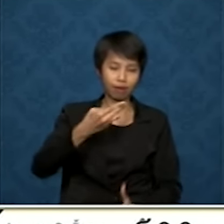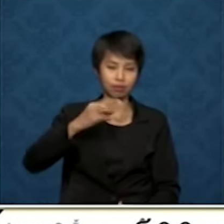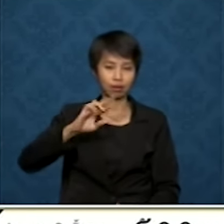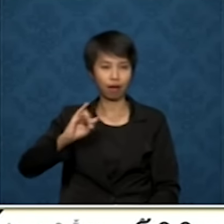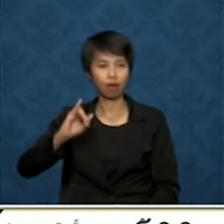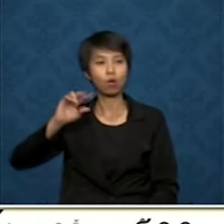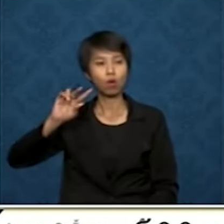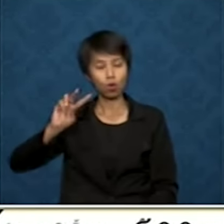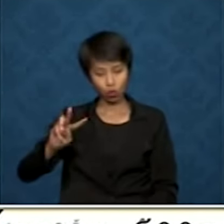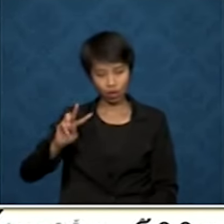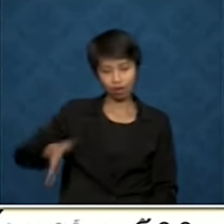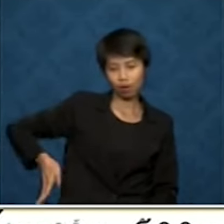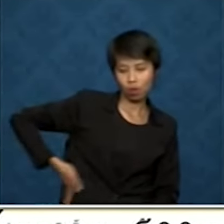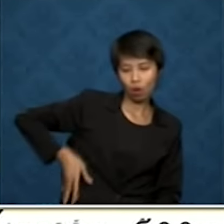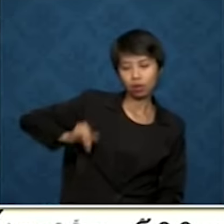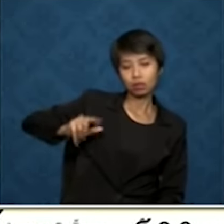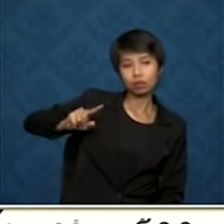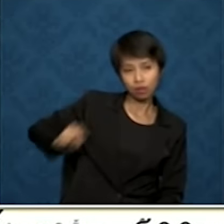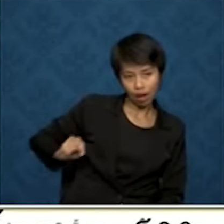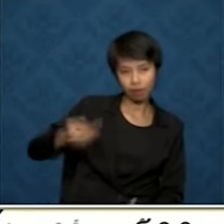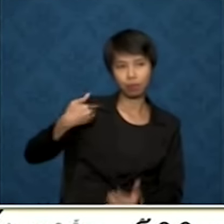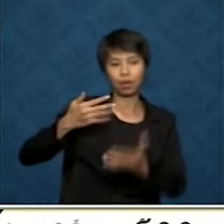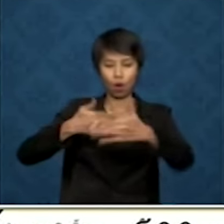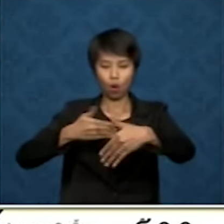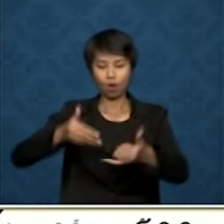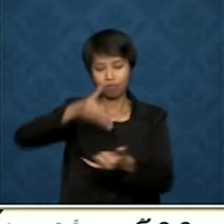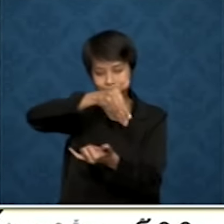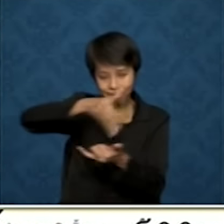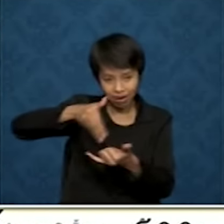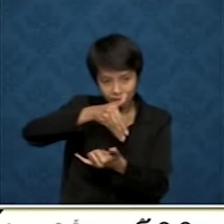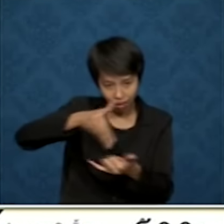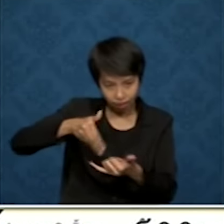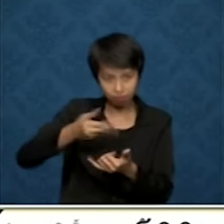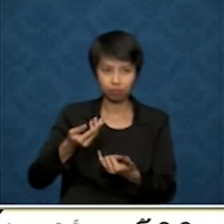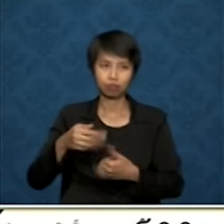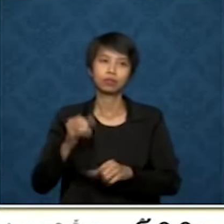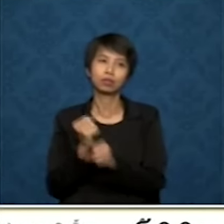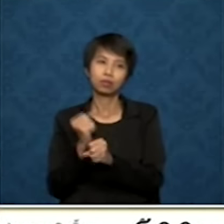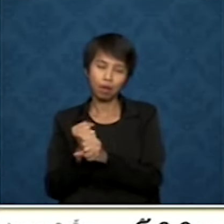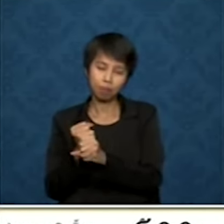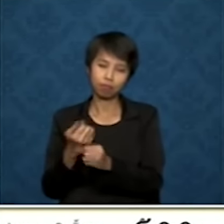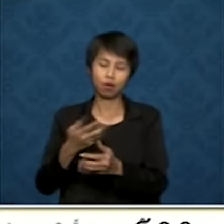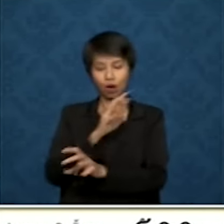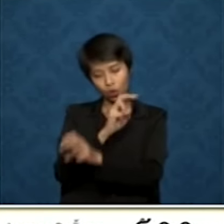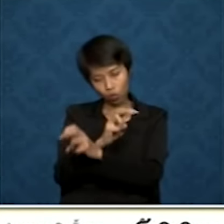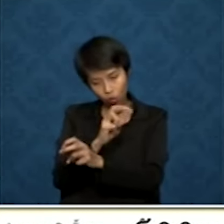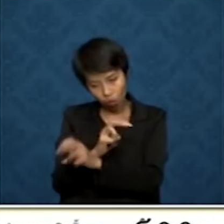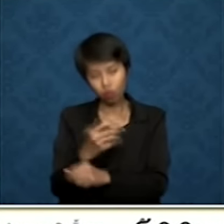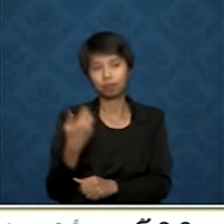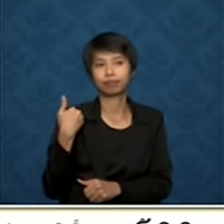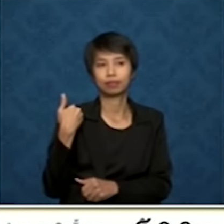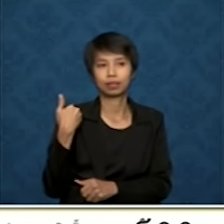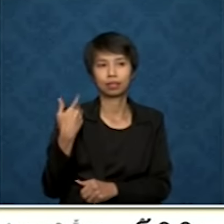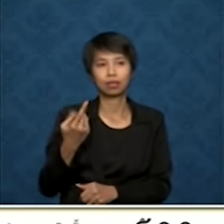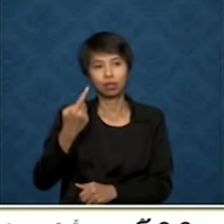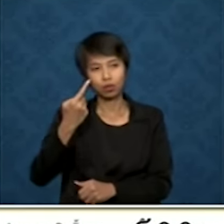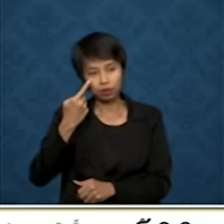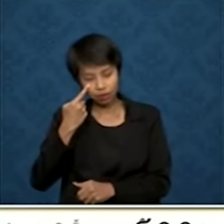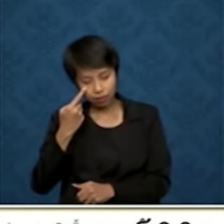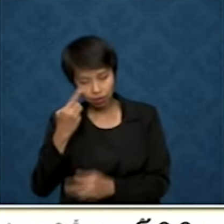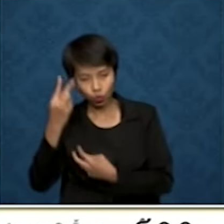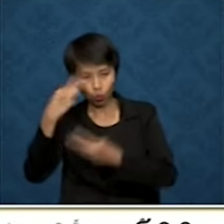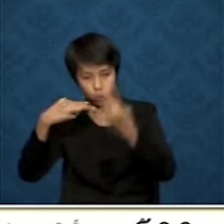ฟอกเลือดสถัดไปครับมีห้องผ่าตัดใหญ่หลายห้องห้องศัลยกรรมทั่วไปห้องศัลยกรรมกระดูกจักสุโสนาจักษุ